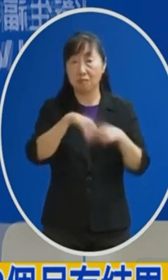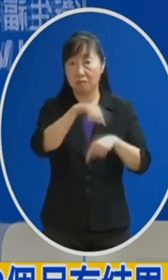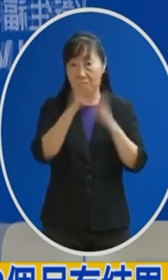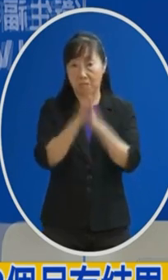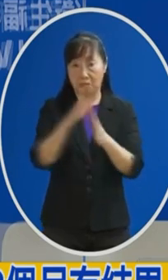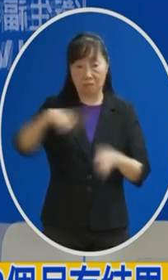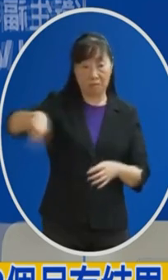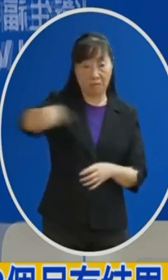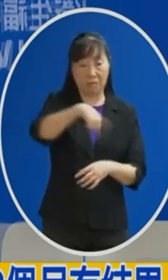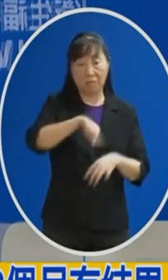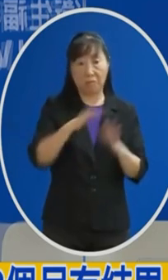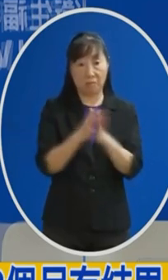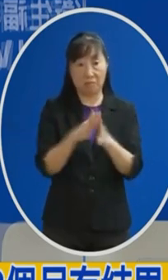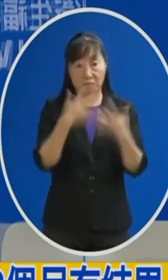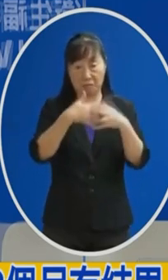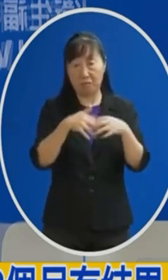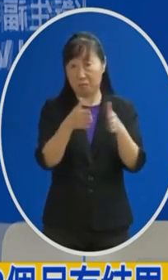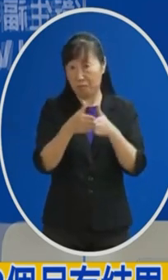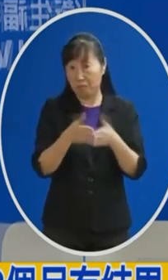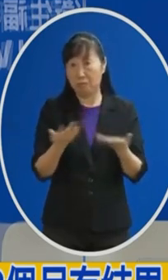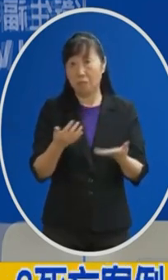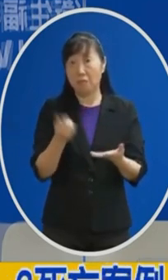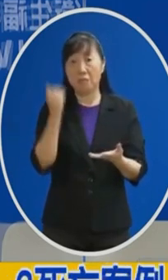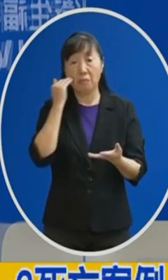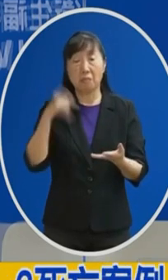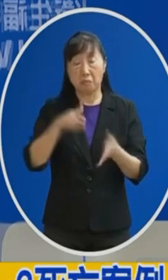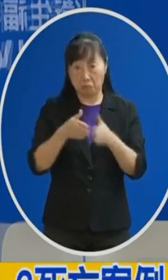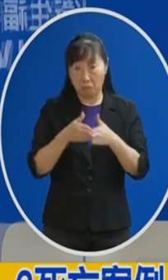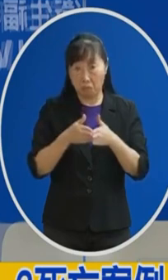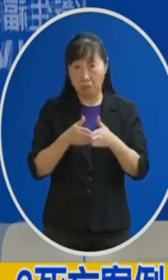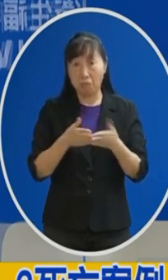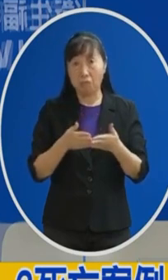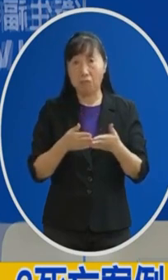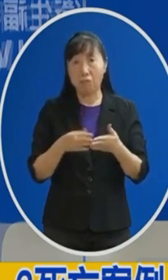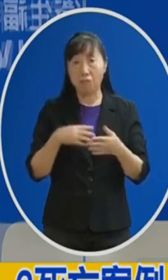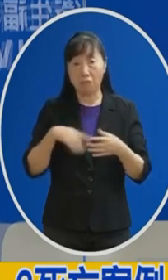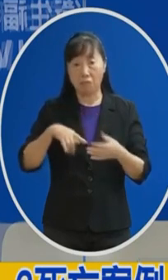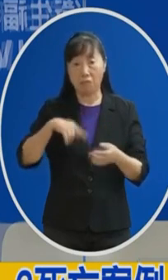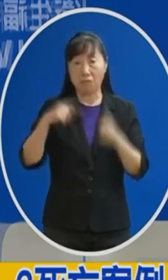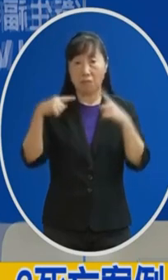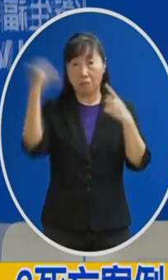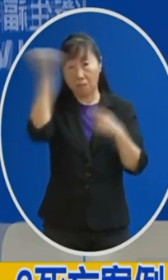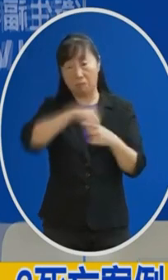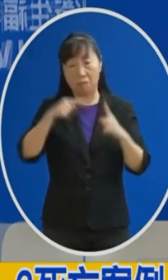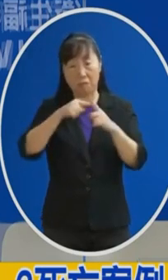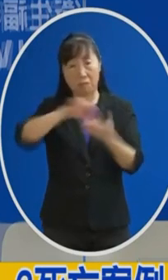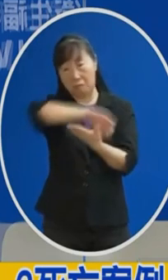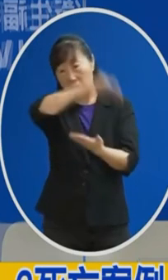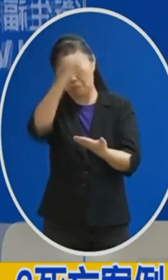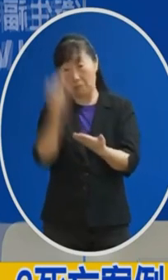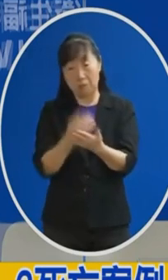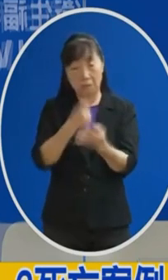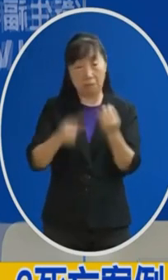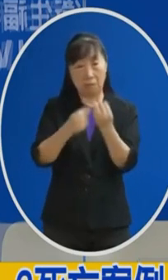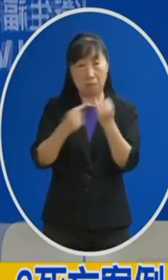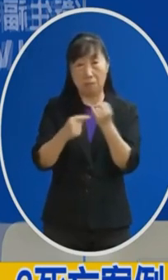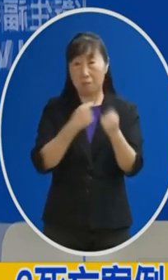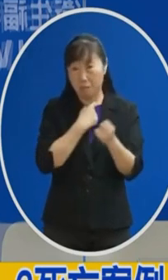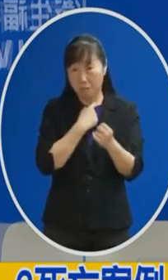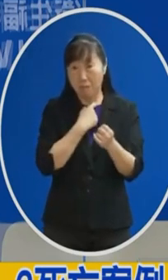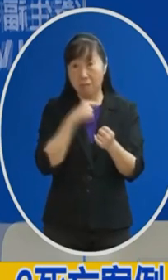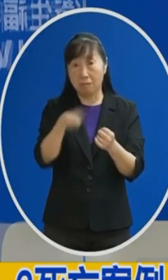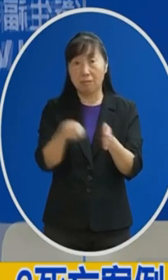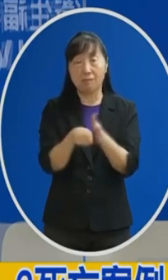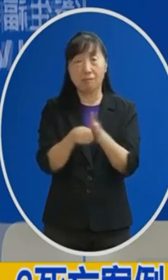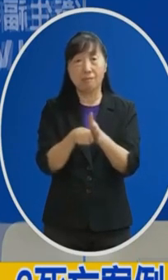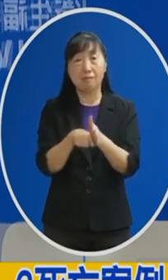如果说有这个需要去扩充这个大量检验的时机的时候，那如果我们的一些